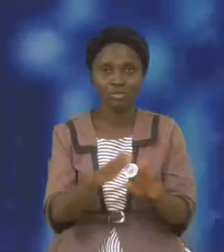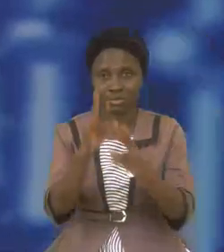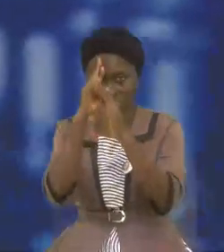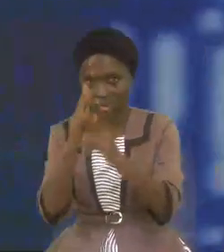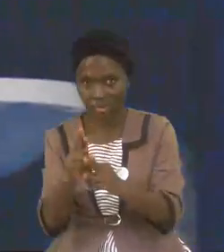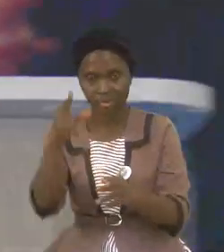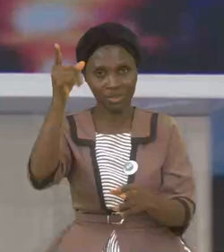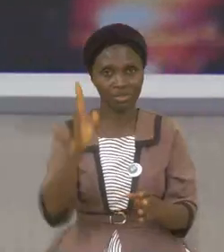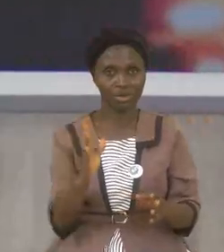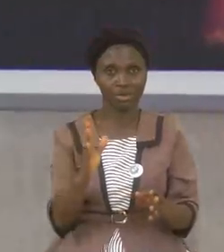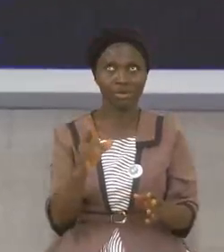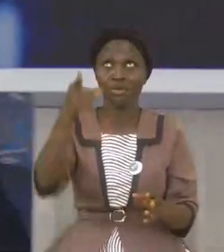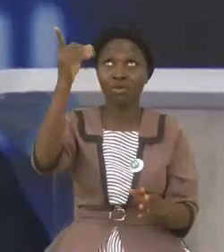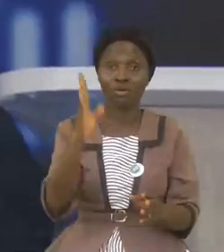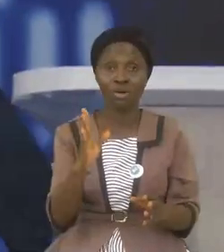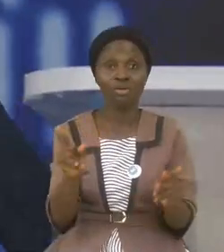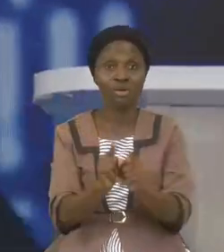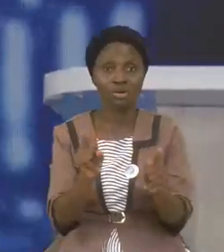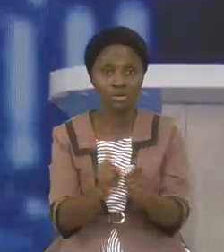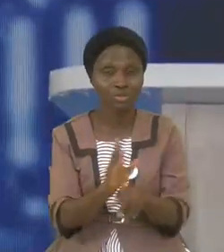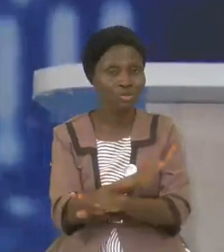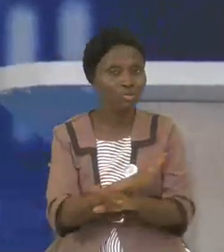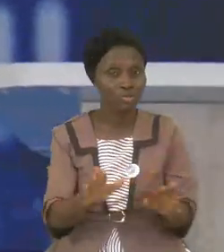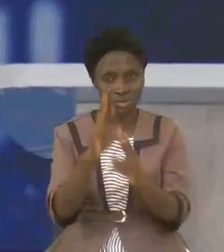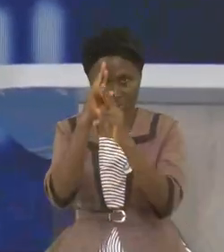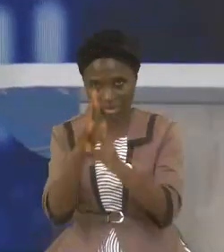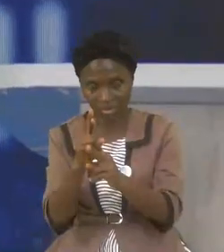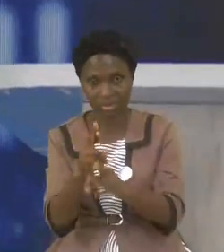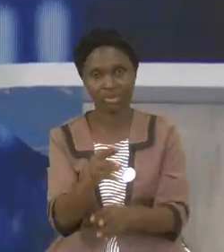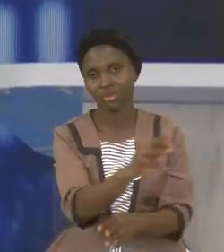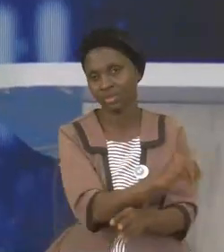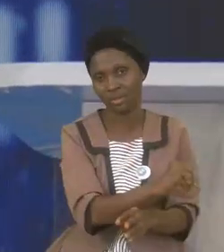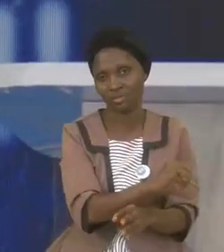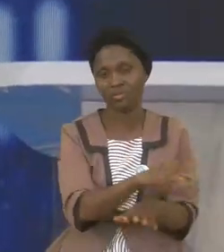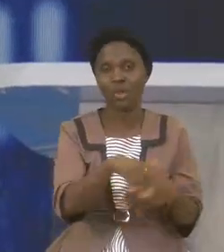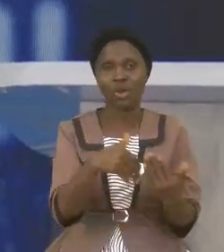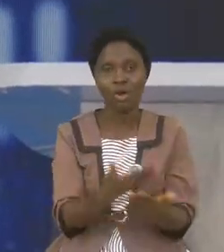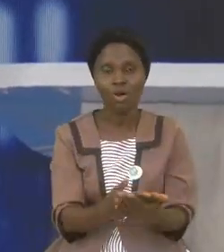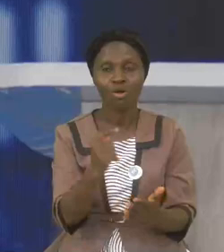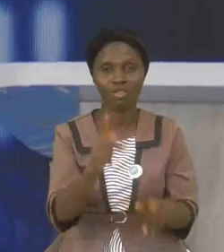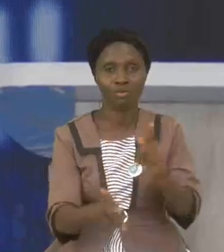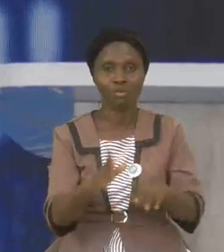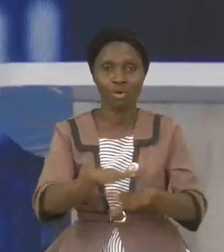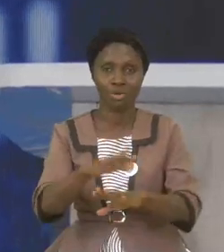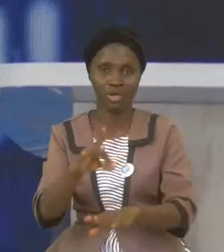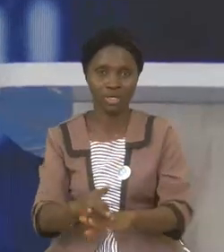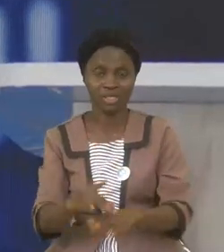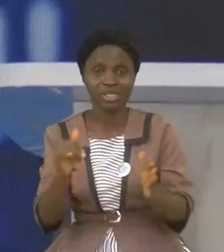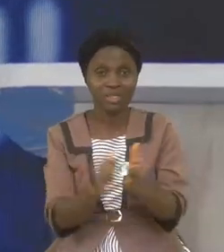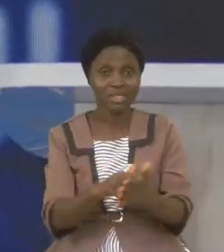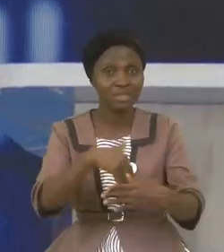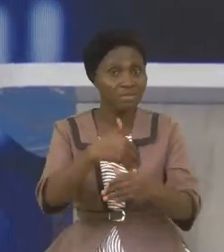tous ces habitants de la terre, qui considèrent Dieu comme un néant, Dieu aussi les considère